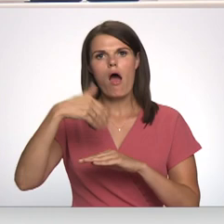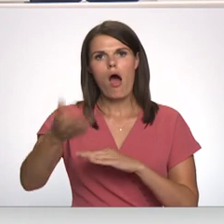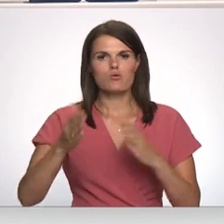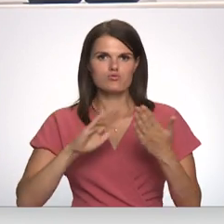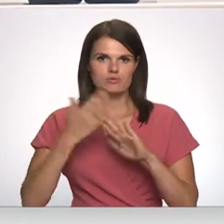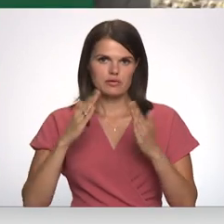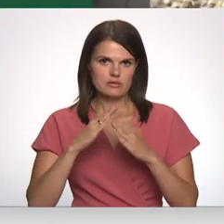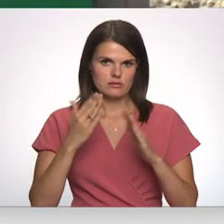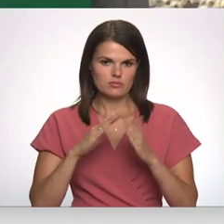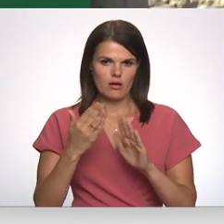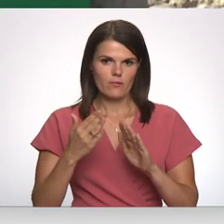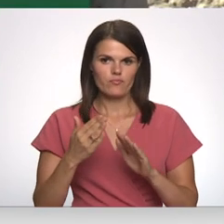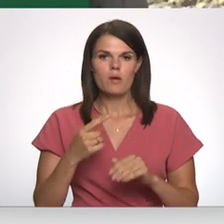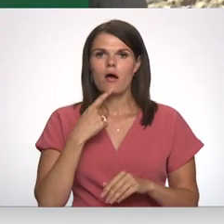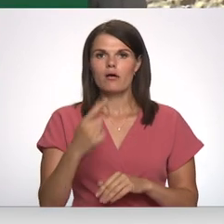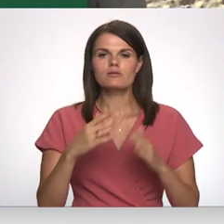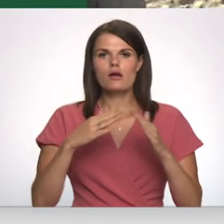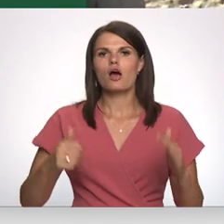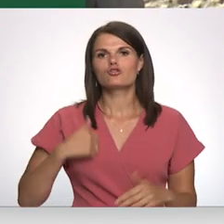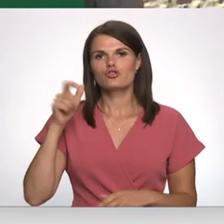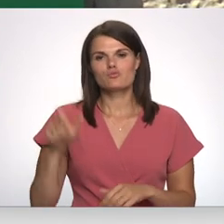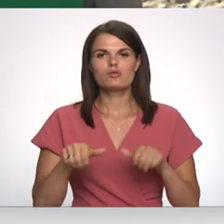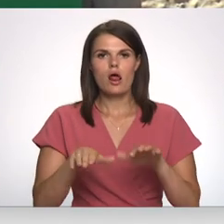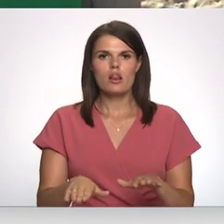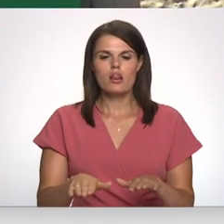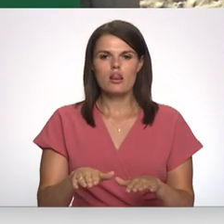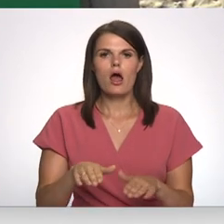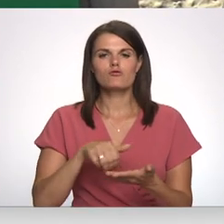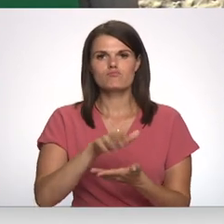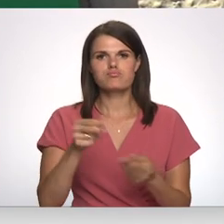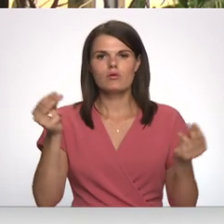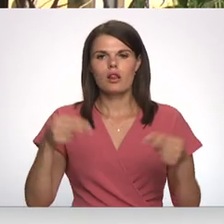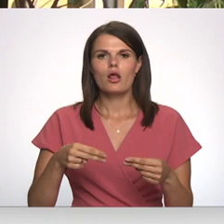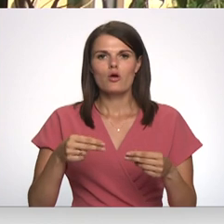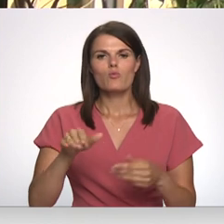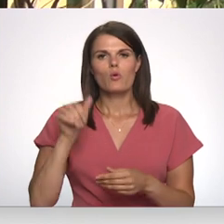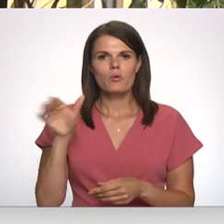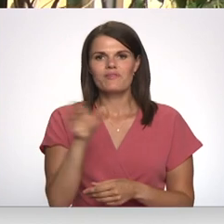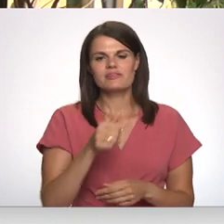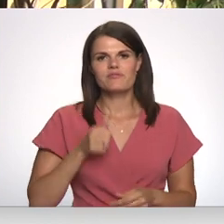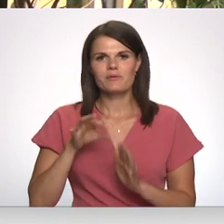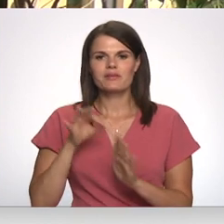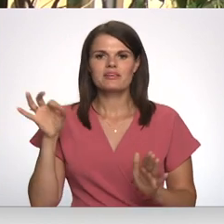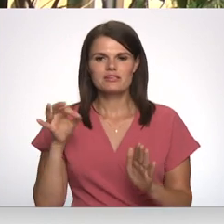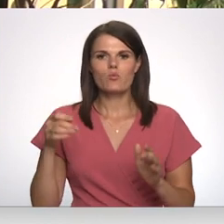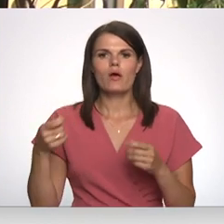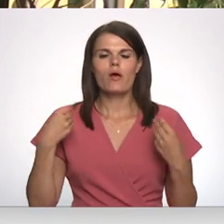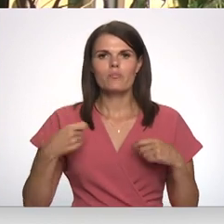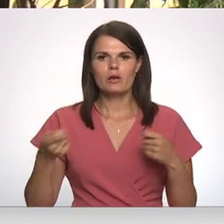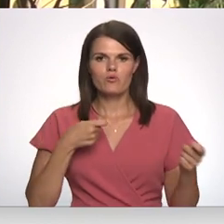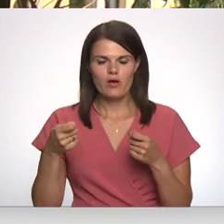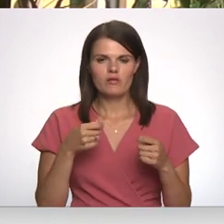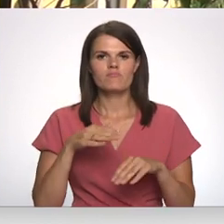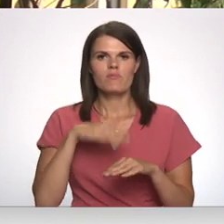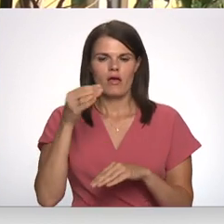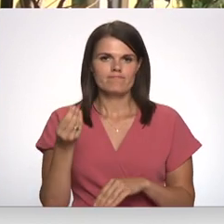pilsētām. Kā skaidro ēkas īpašnieks, lēmums uzteikt nomas līgumu visiem uzņēmumiem, izņemot outlet, esot pieņemts